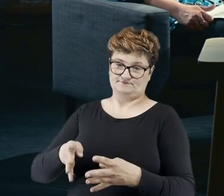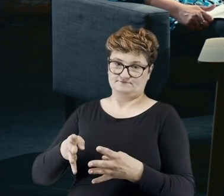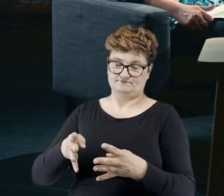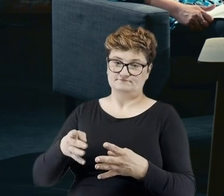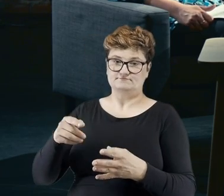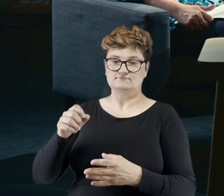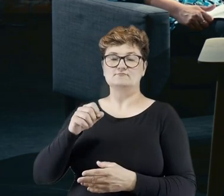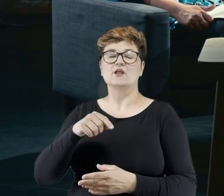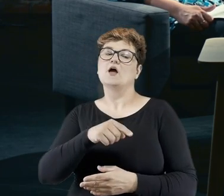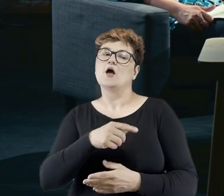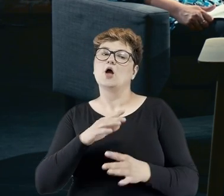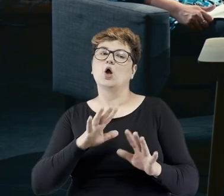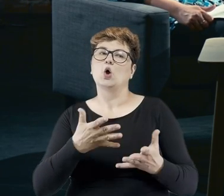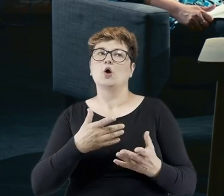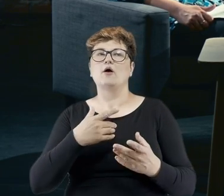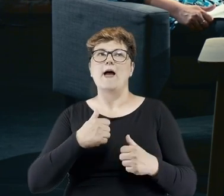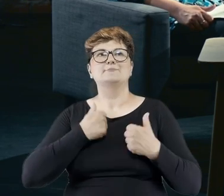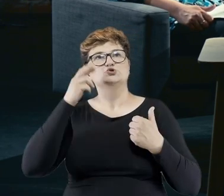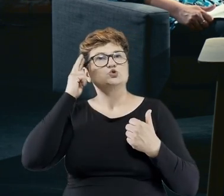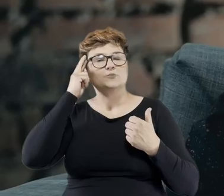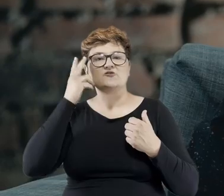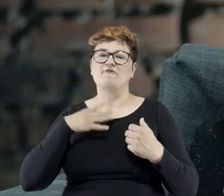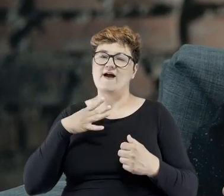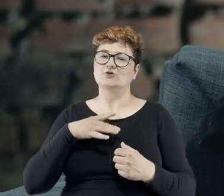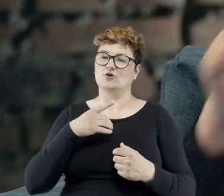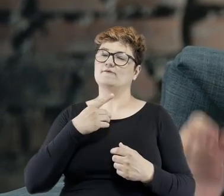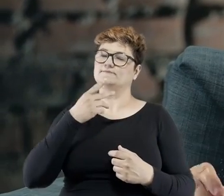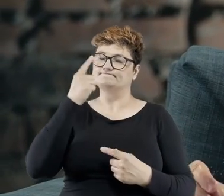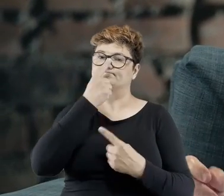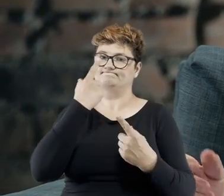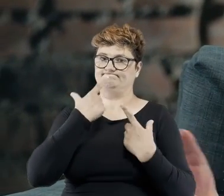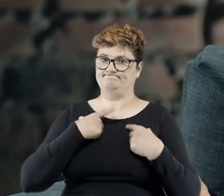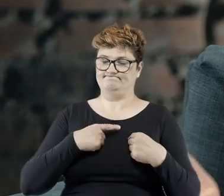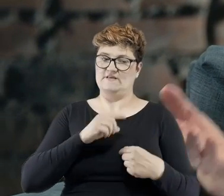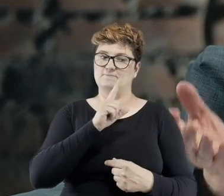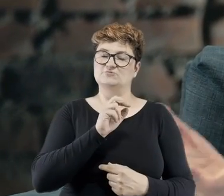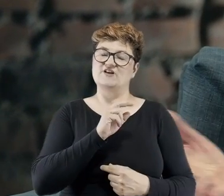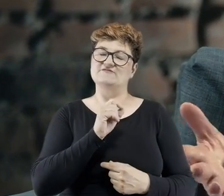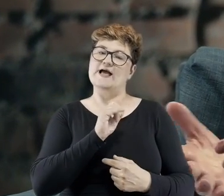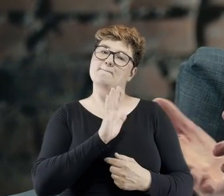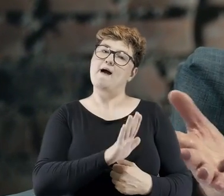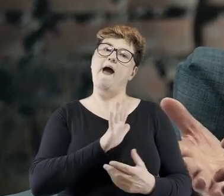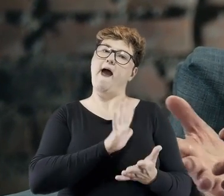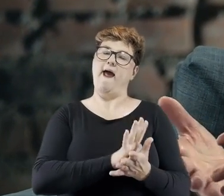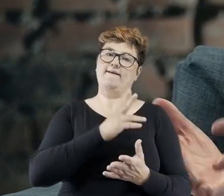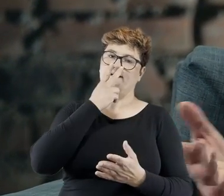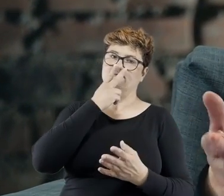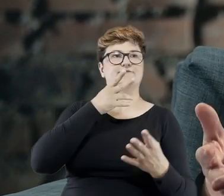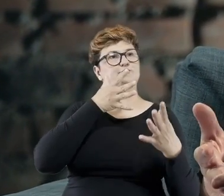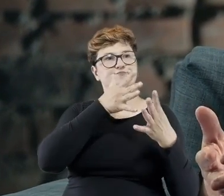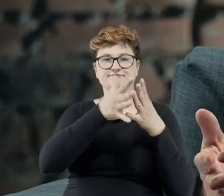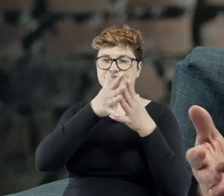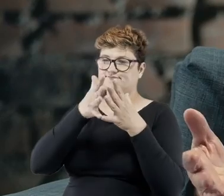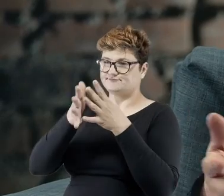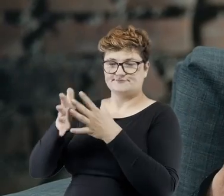o Przybyszewsko, o Augustyńskiej, to warto zwrócić uwagę, że Przybyszewska ma taką własny sposób widzenia